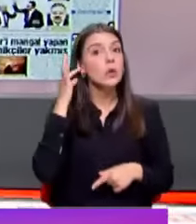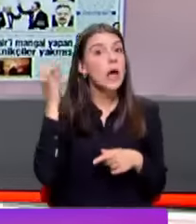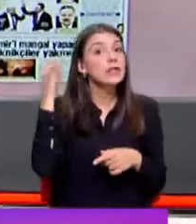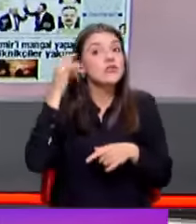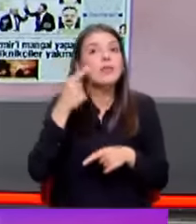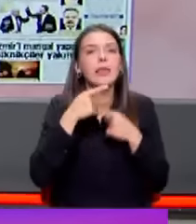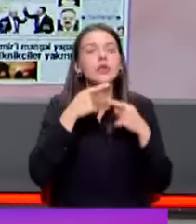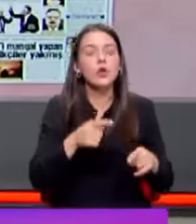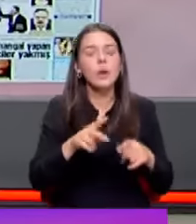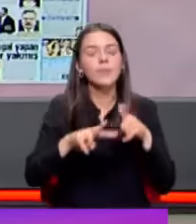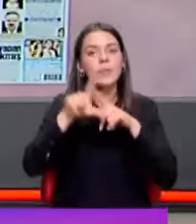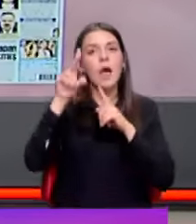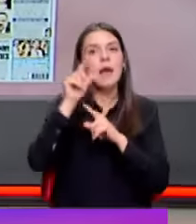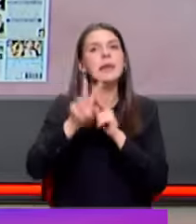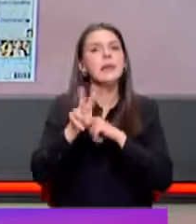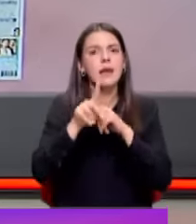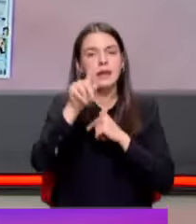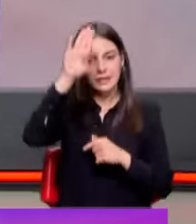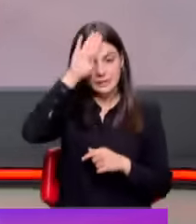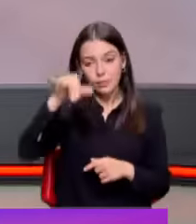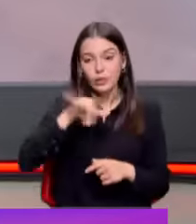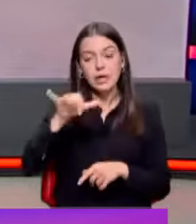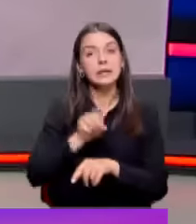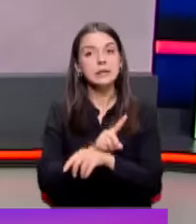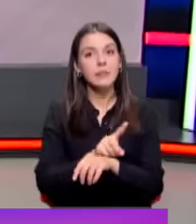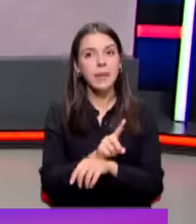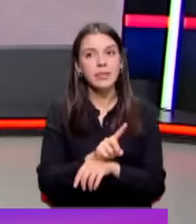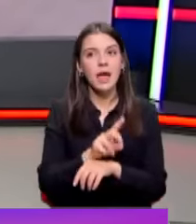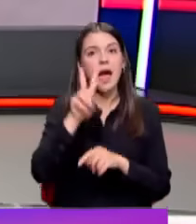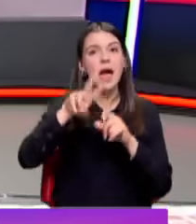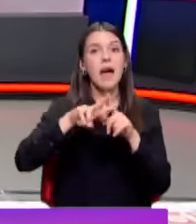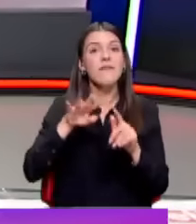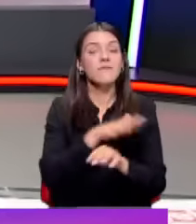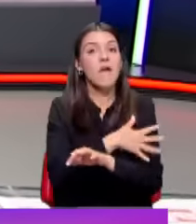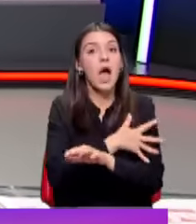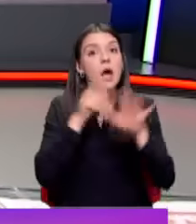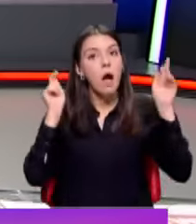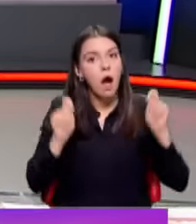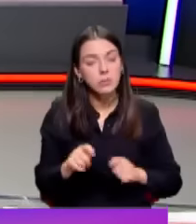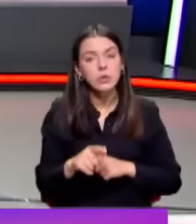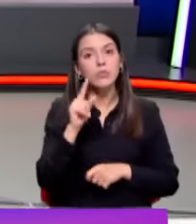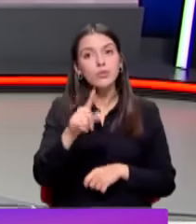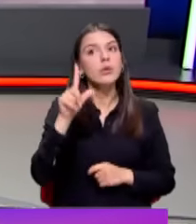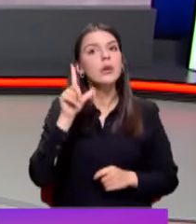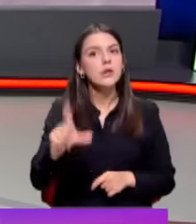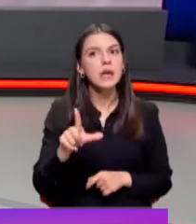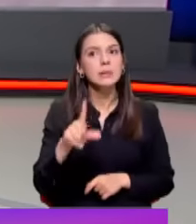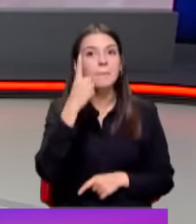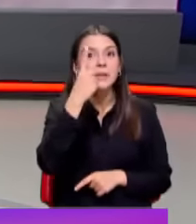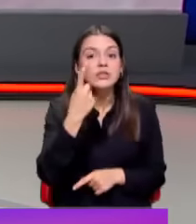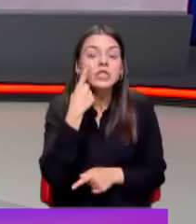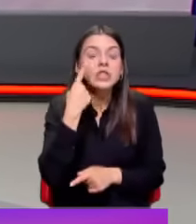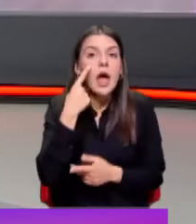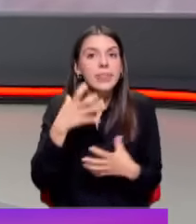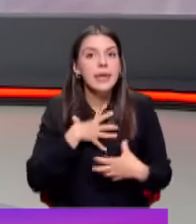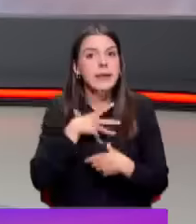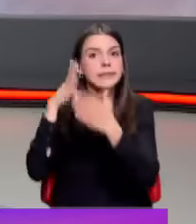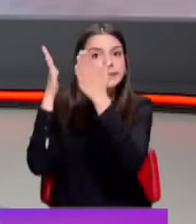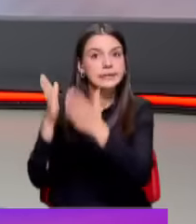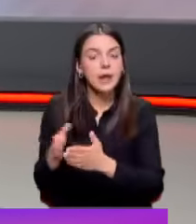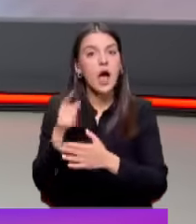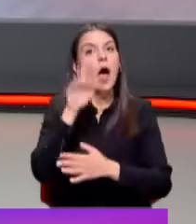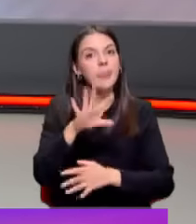ki, Ali Yerlikaya da İstanbul'a yakın zamana kadar valilik etmiş bir isim. Bu ihtiyacın birinci şahitlerinden biri, hatta